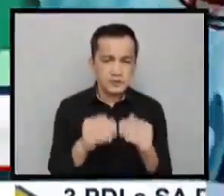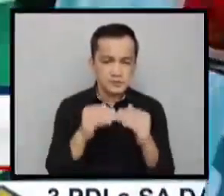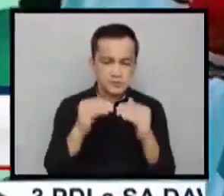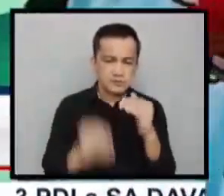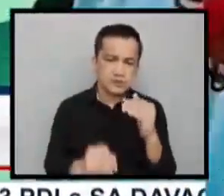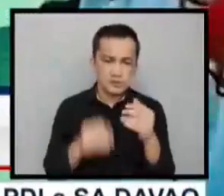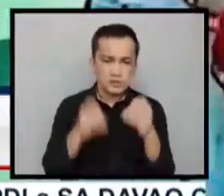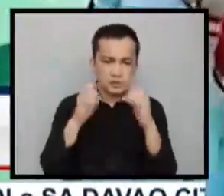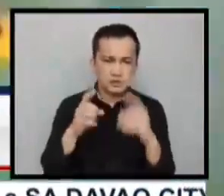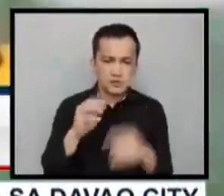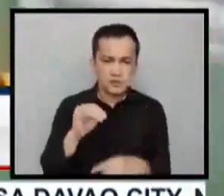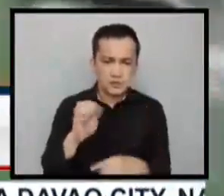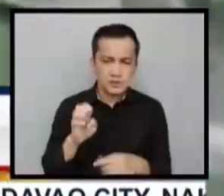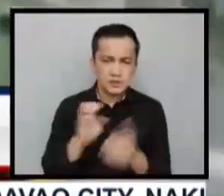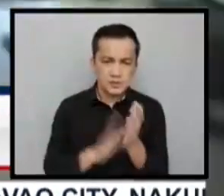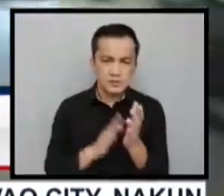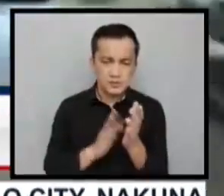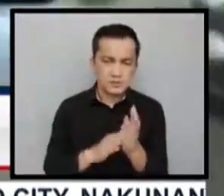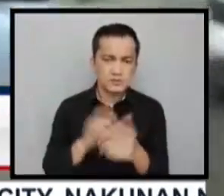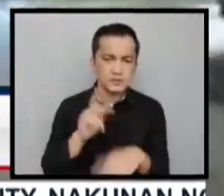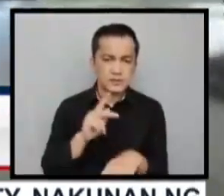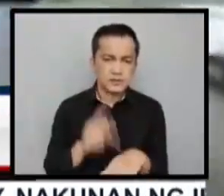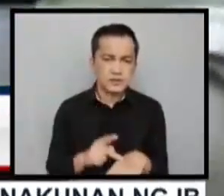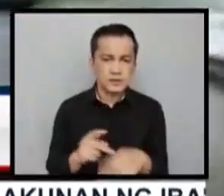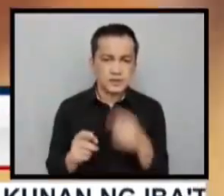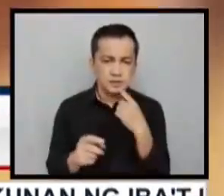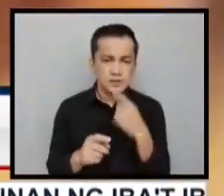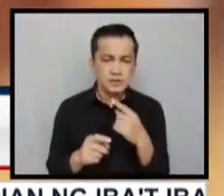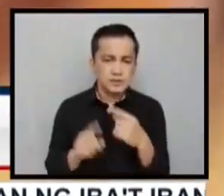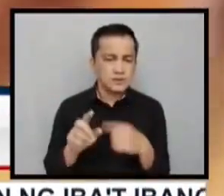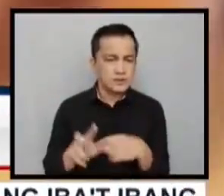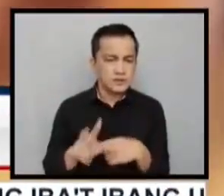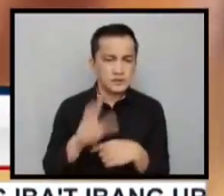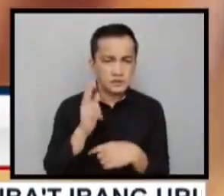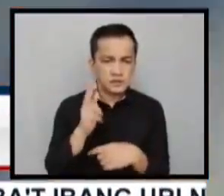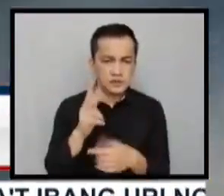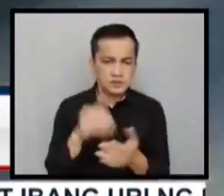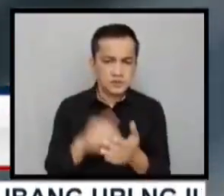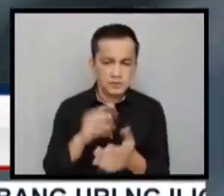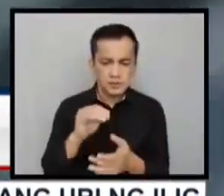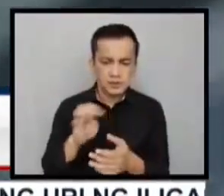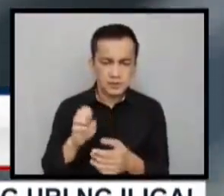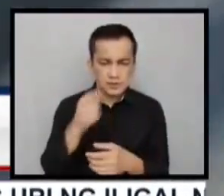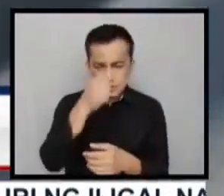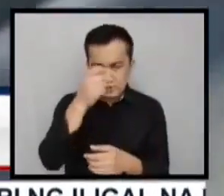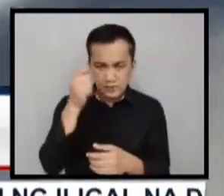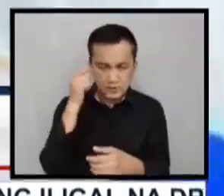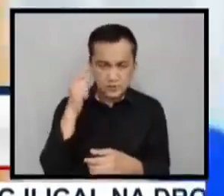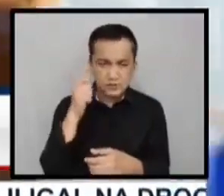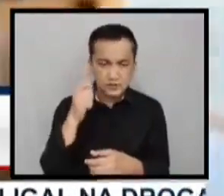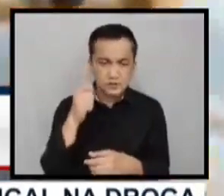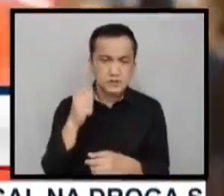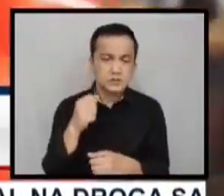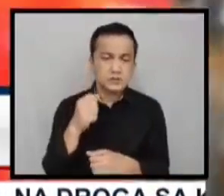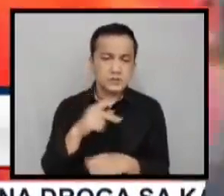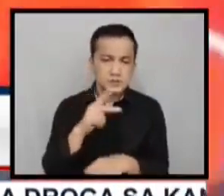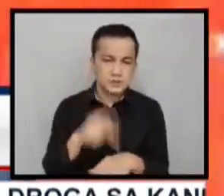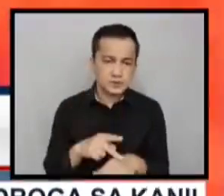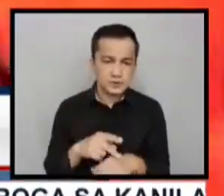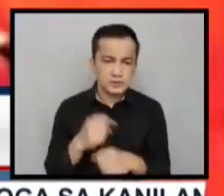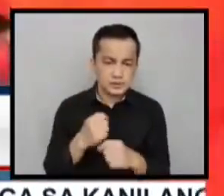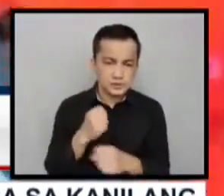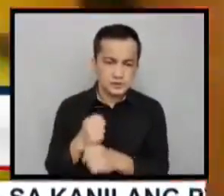mga maritime school sa bansa. Aniya sa halos 30,000 maritime graduates sa bansa kada taon, 3,000